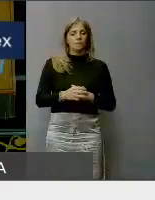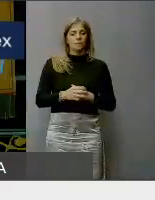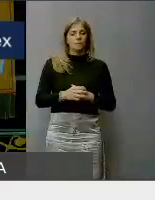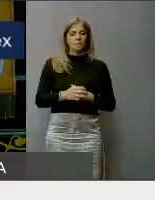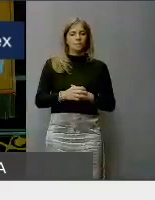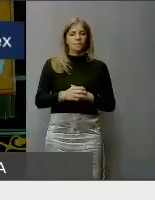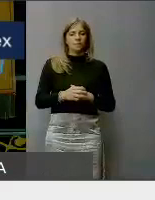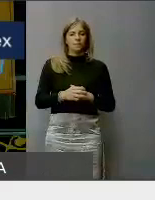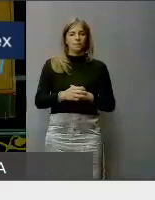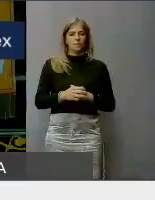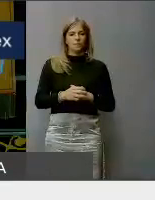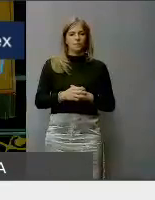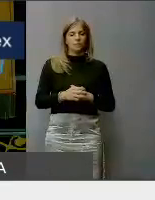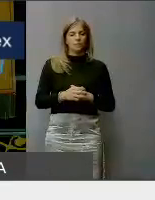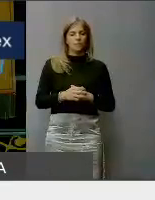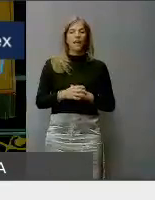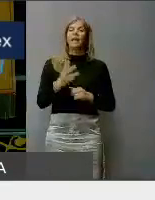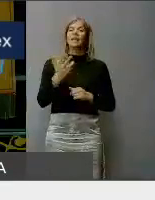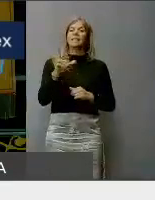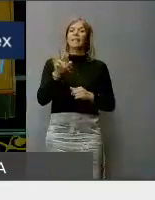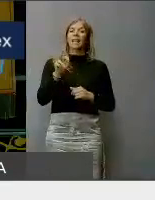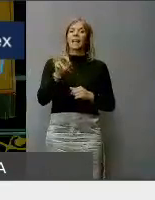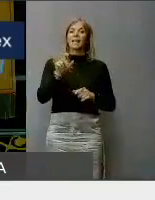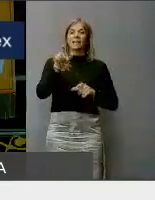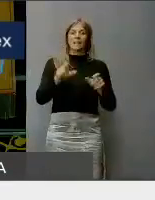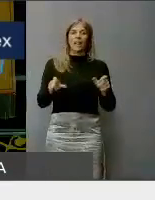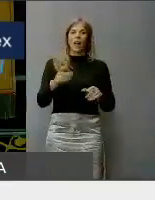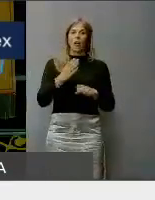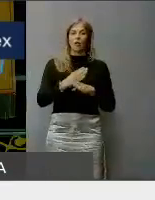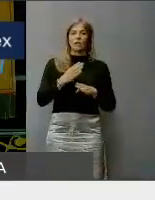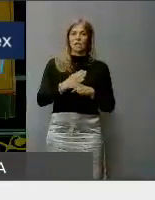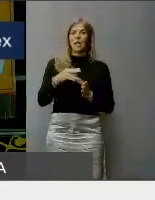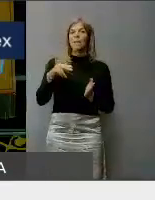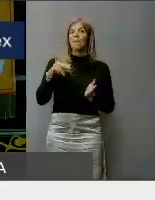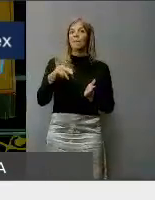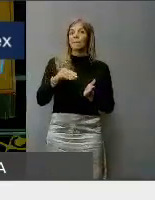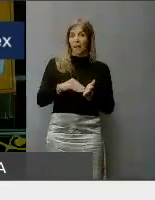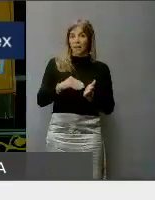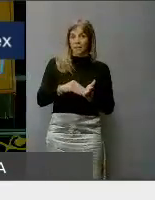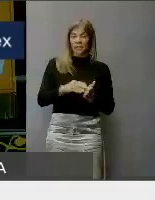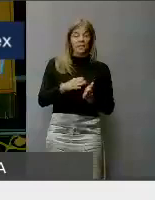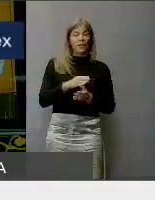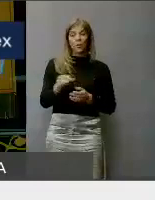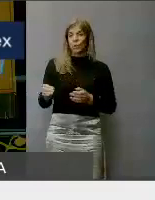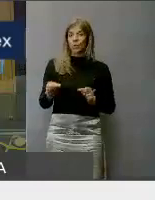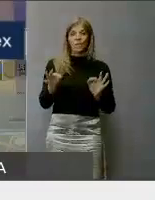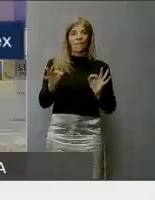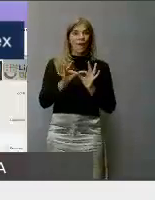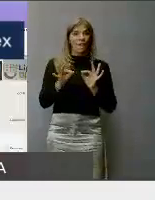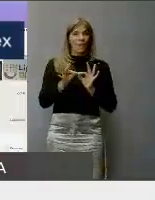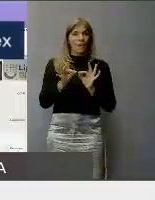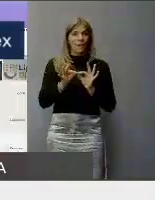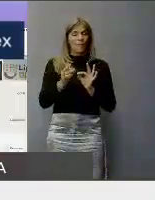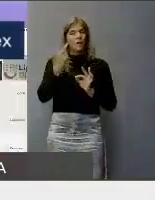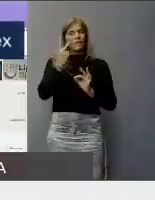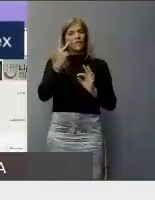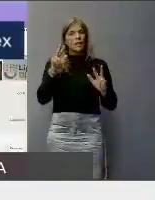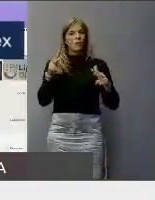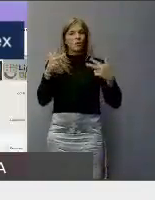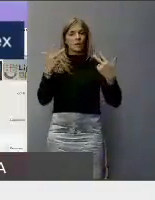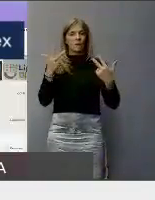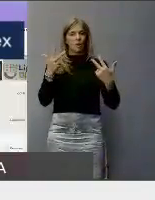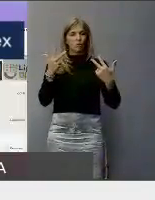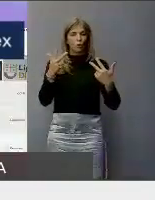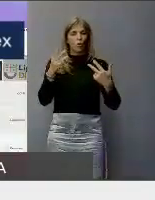eseguibilità 30 consiglieri presenti 30 voti favorevoli da remoto consigliere campanella favorevole